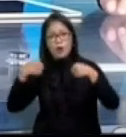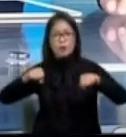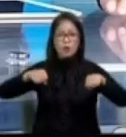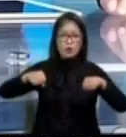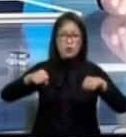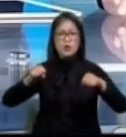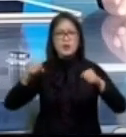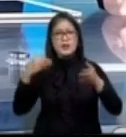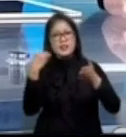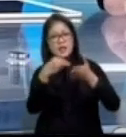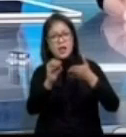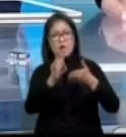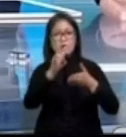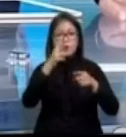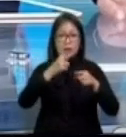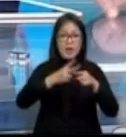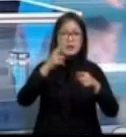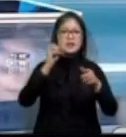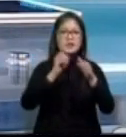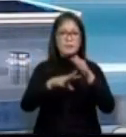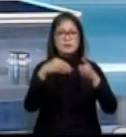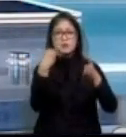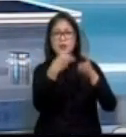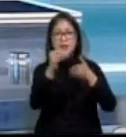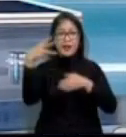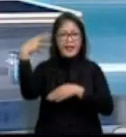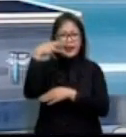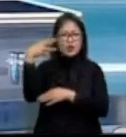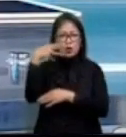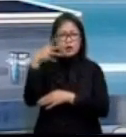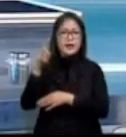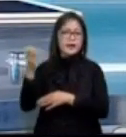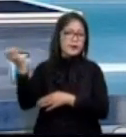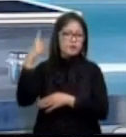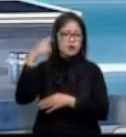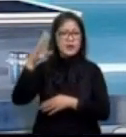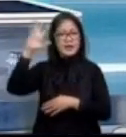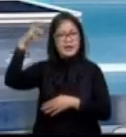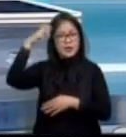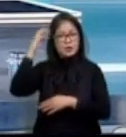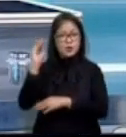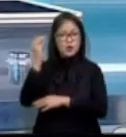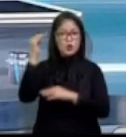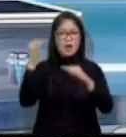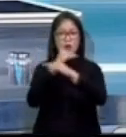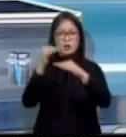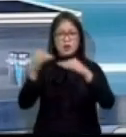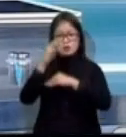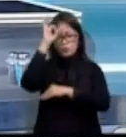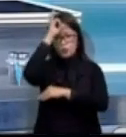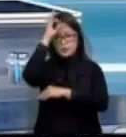terkenanya sanksi tilang 2 kali, termasuk tilang elektronik. Berikut pernyataan Dirlantas Polda Metro Jaya, Kombes Sambodo Purnomo